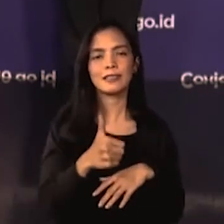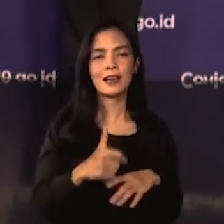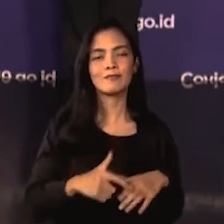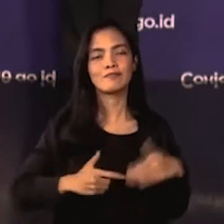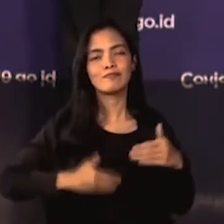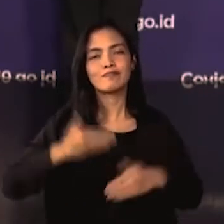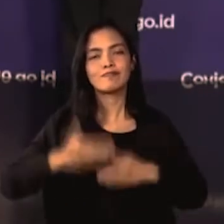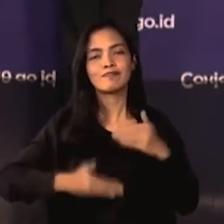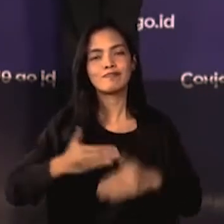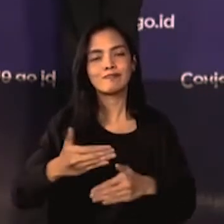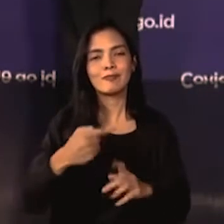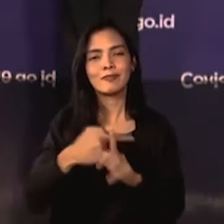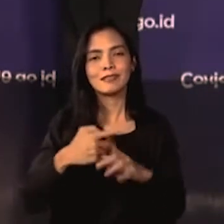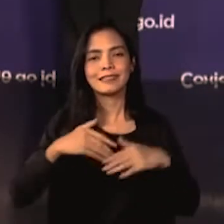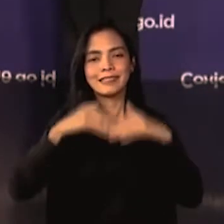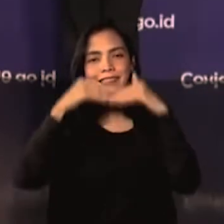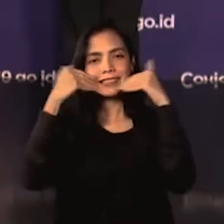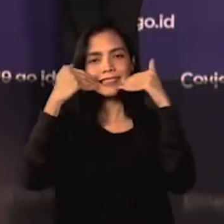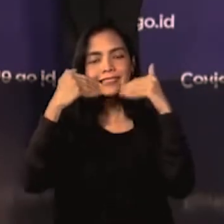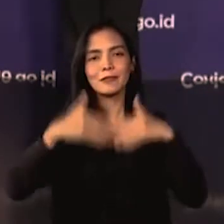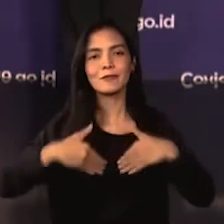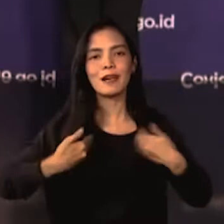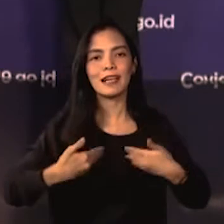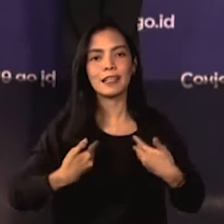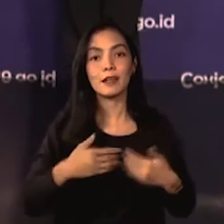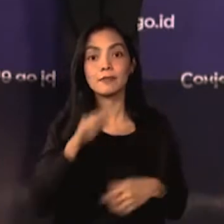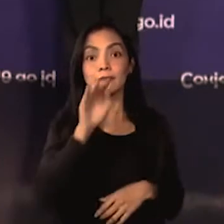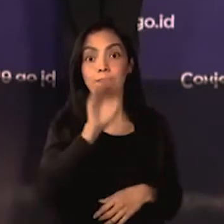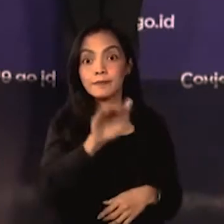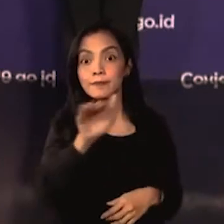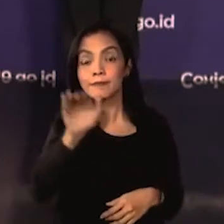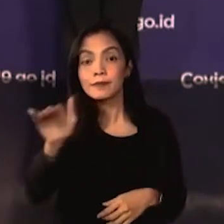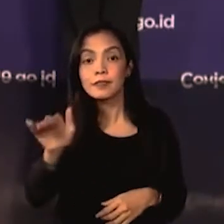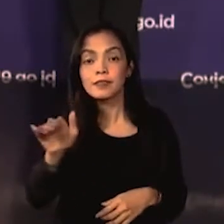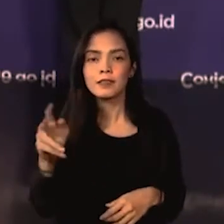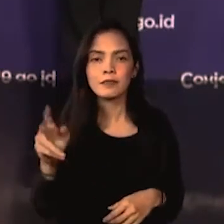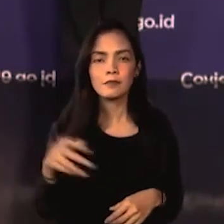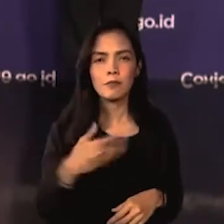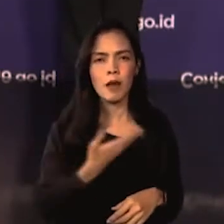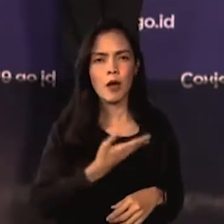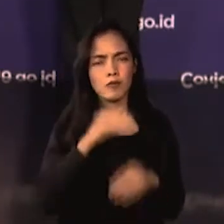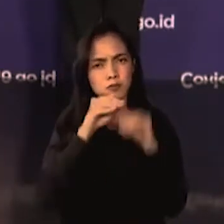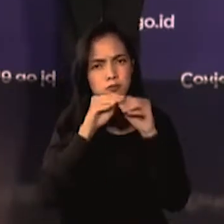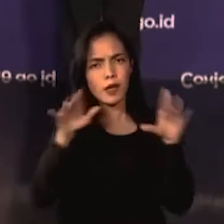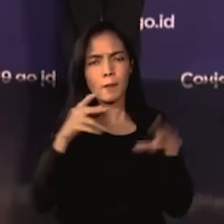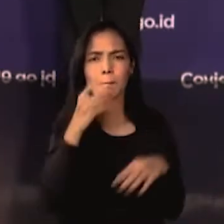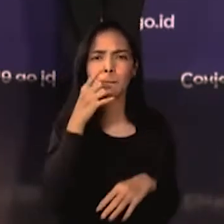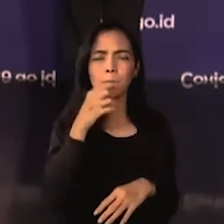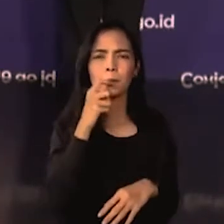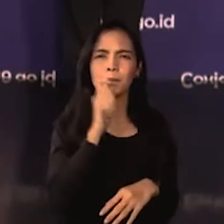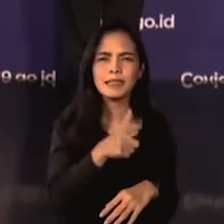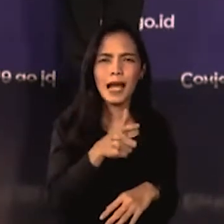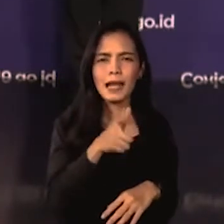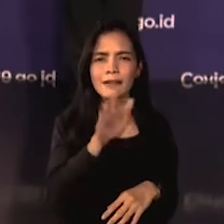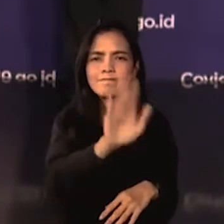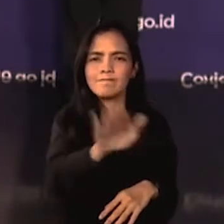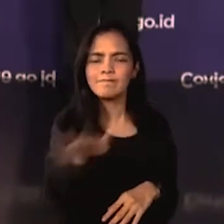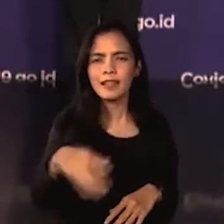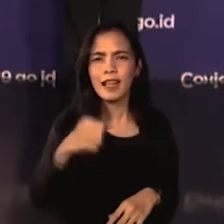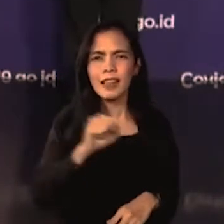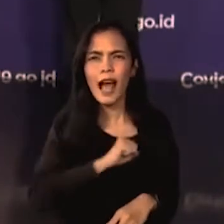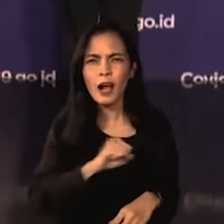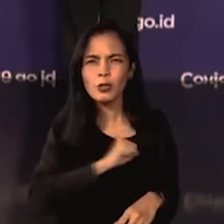dan lebih bahagia. Untuk itu saya berpesan kepada saudari-saudara sebangsa setanah air, jangan